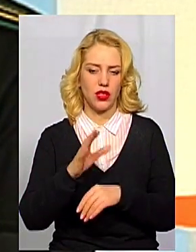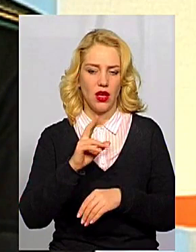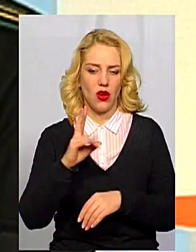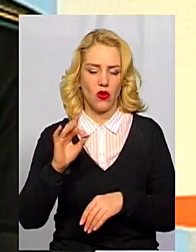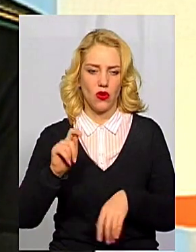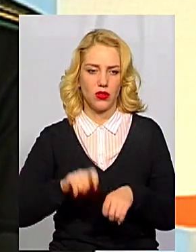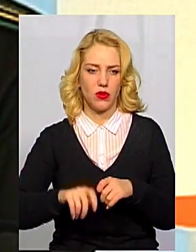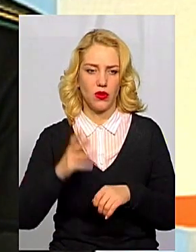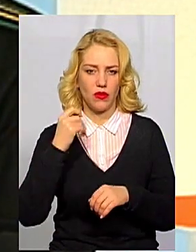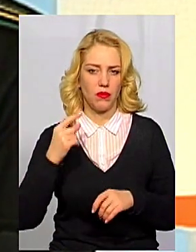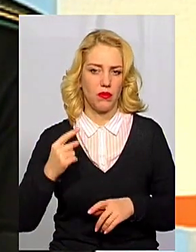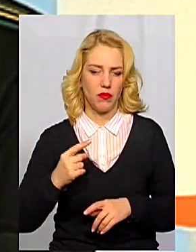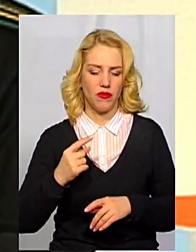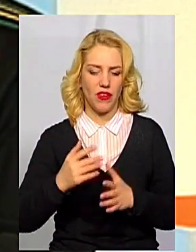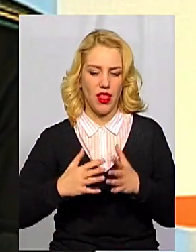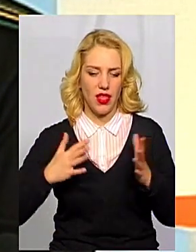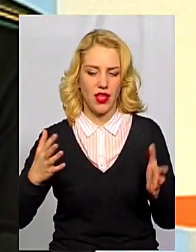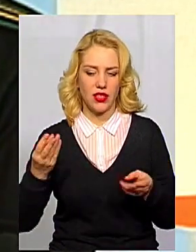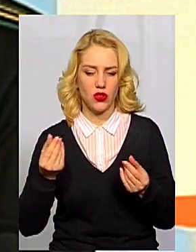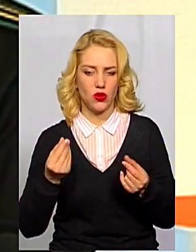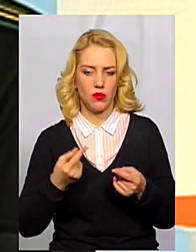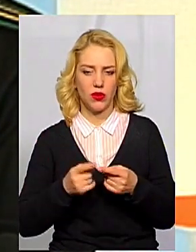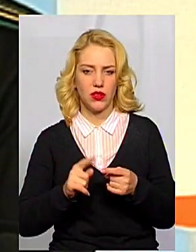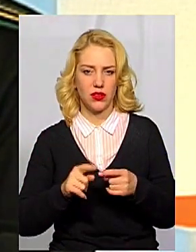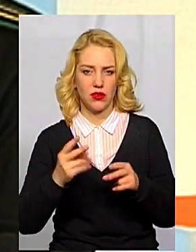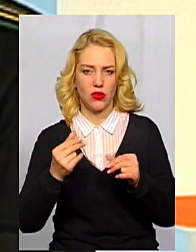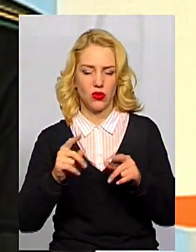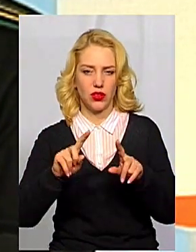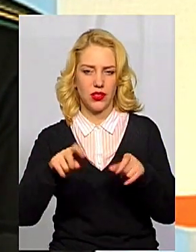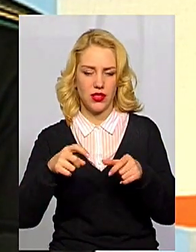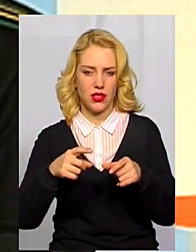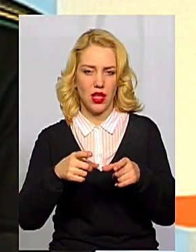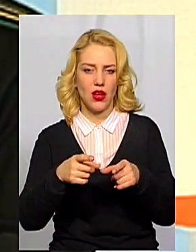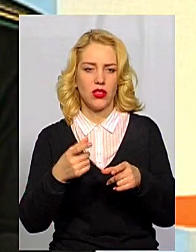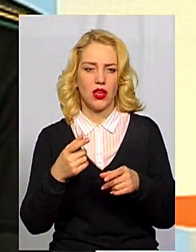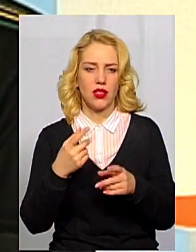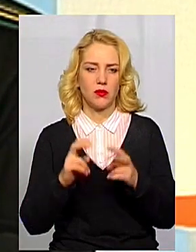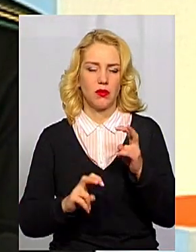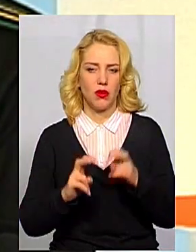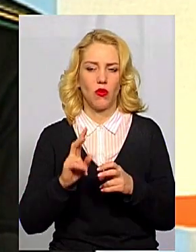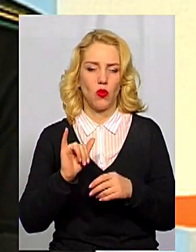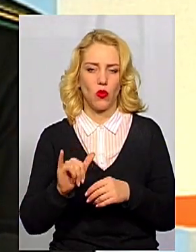суми, в першу чергу стягують з підприємства, з якого, в принципі, в них доходів таких немає,